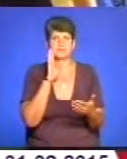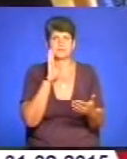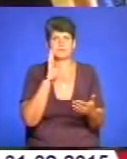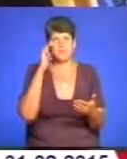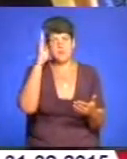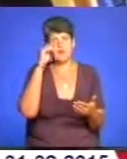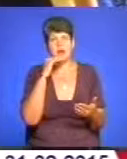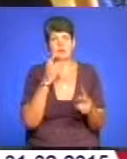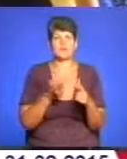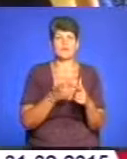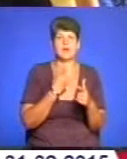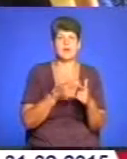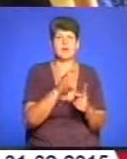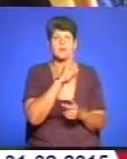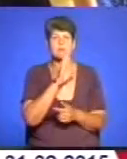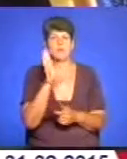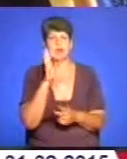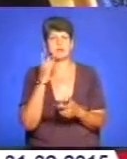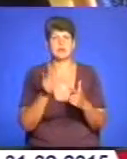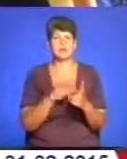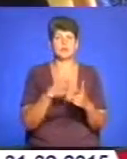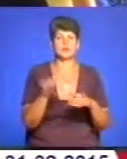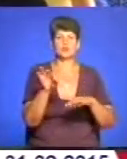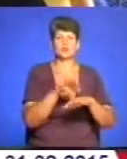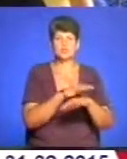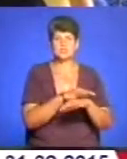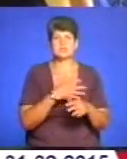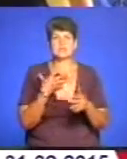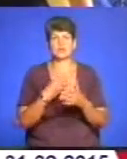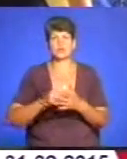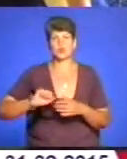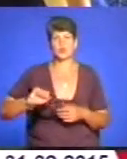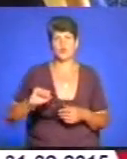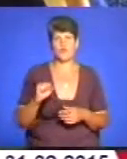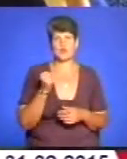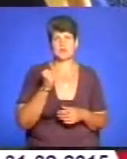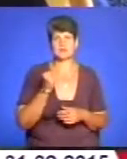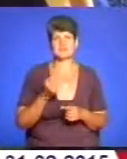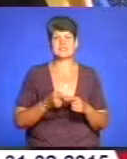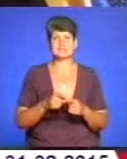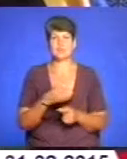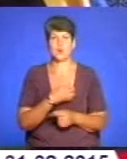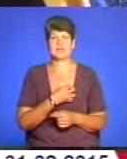батькові або матері, або дружині своїх товаришів ці ордени.